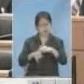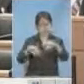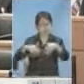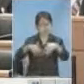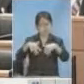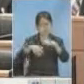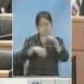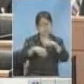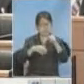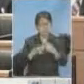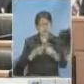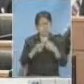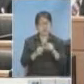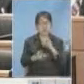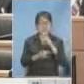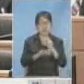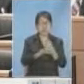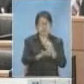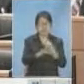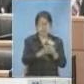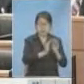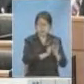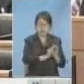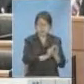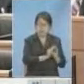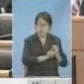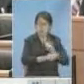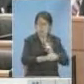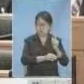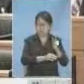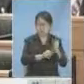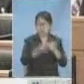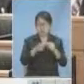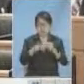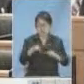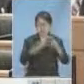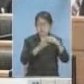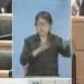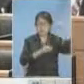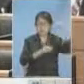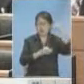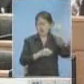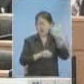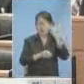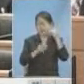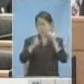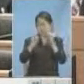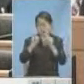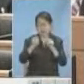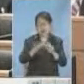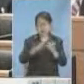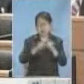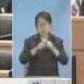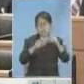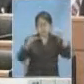ไปนะครับแต่เวลากำไรนั้นเอาไปหมดแล้วโดยเฉพาะอย่างยิ่งไฟฟ้าในตามหมู่บ้านนั้นตกนะครับต